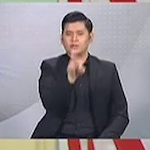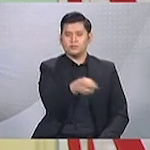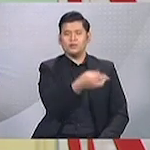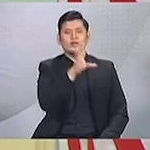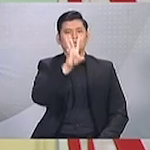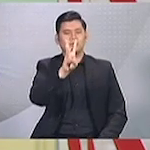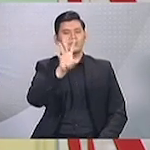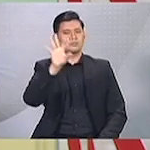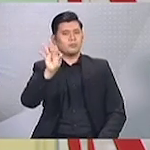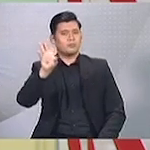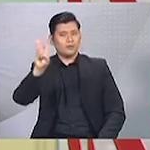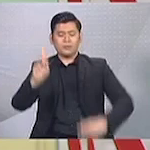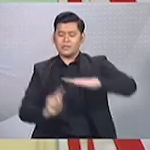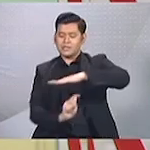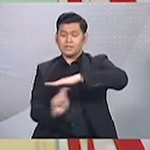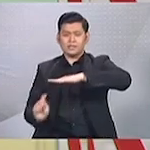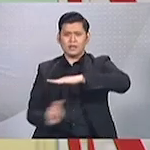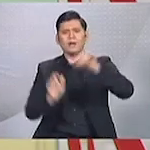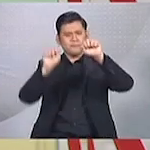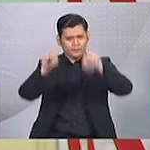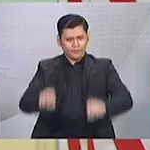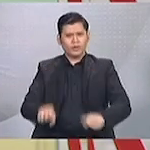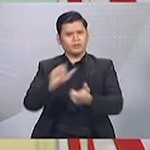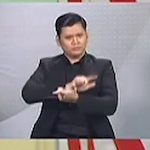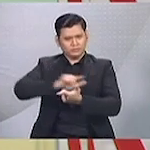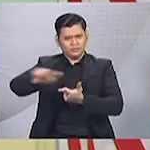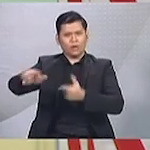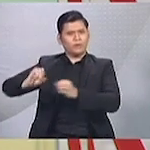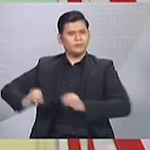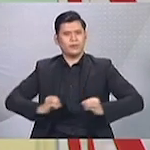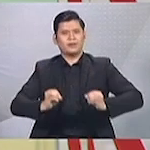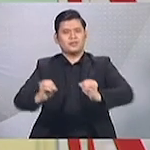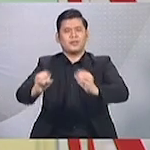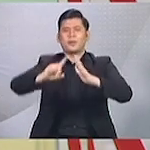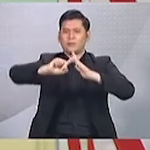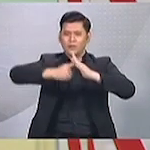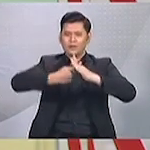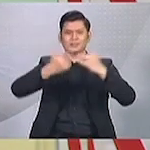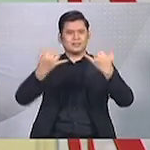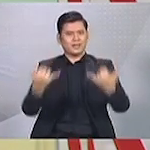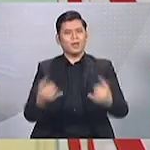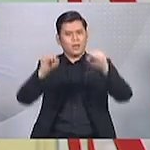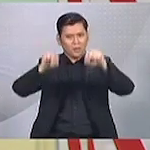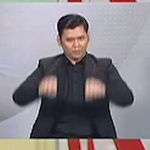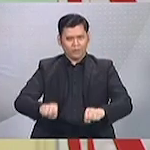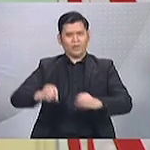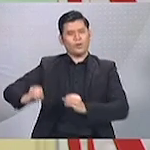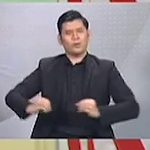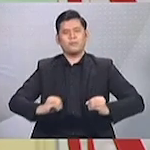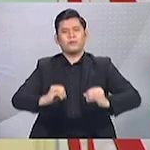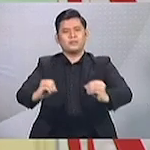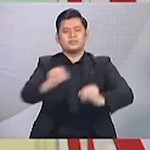6,696 taska. Membenarkan mereka beroperasi. Mulai daripada sekarang, mereka boleh beroperasi